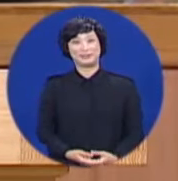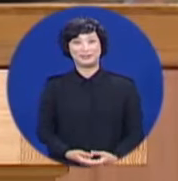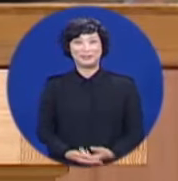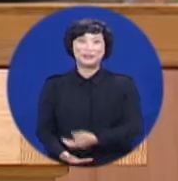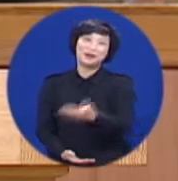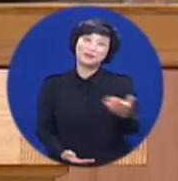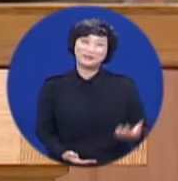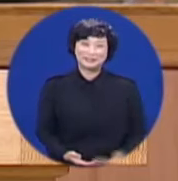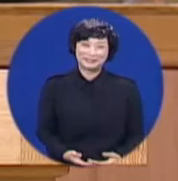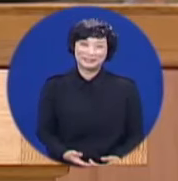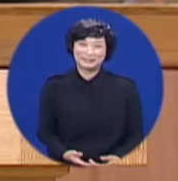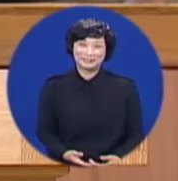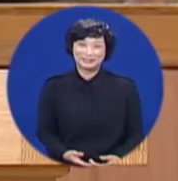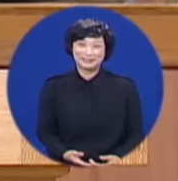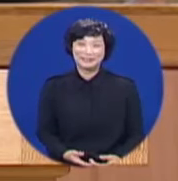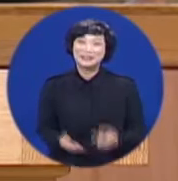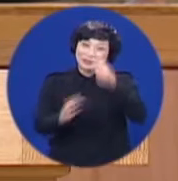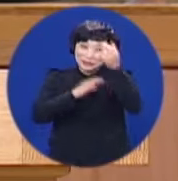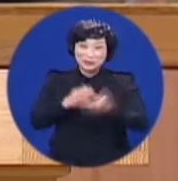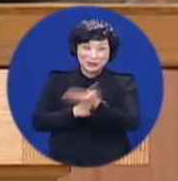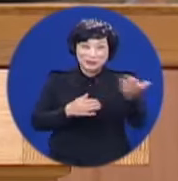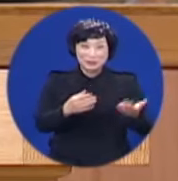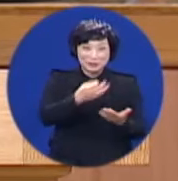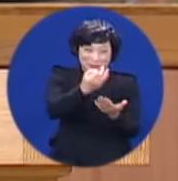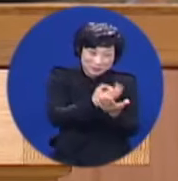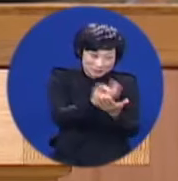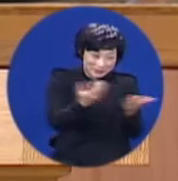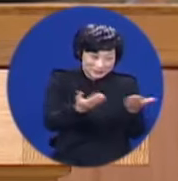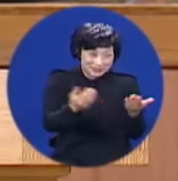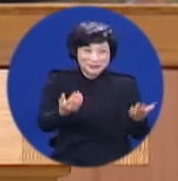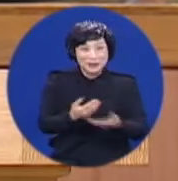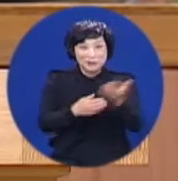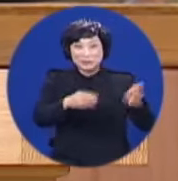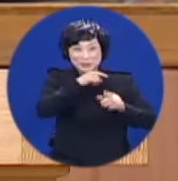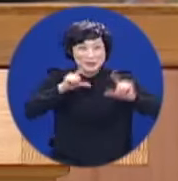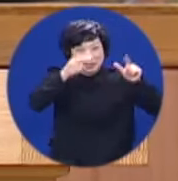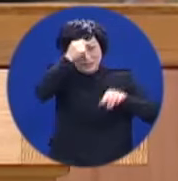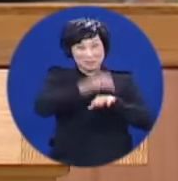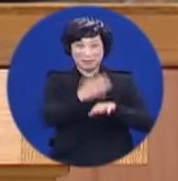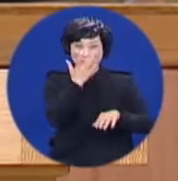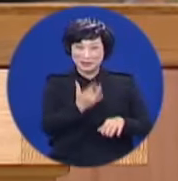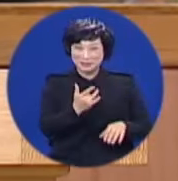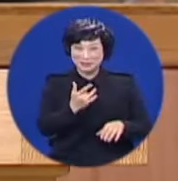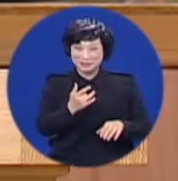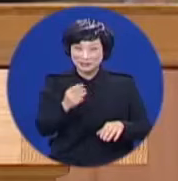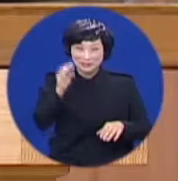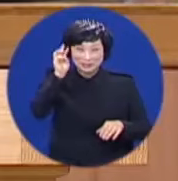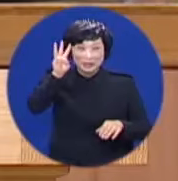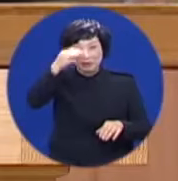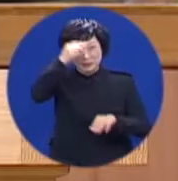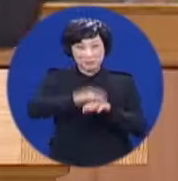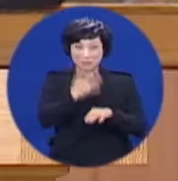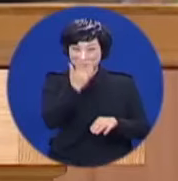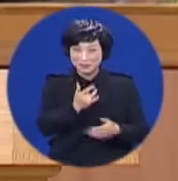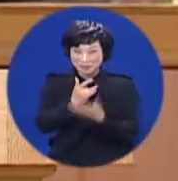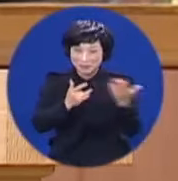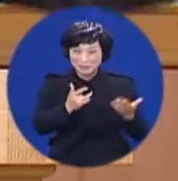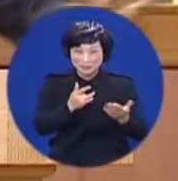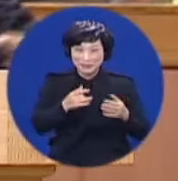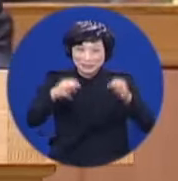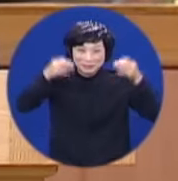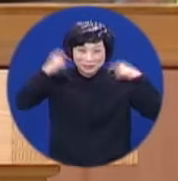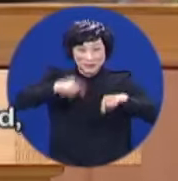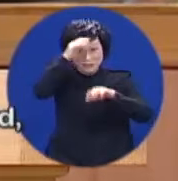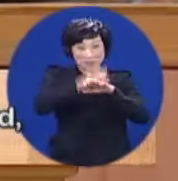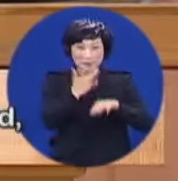성도들이 돈 벌 일 있으면 주일날도 빠지고 3일 예배도 빠지고 금일 예배도